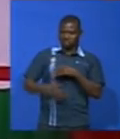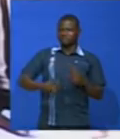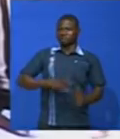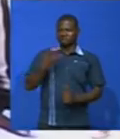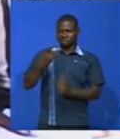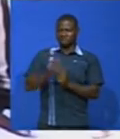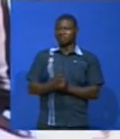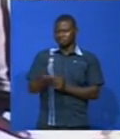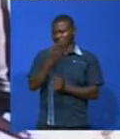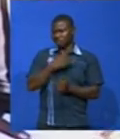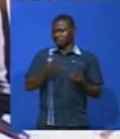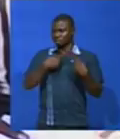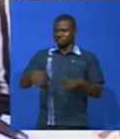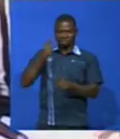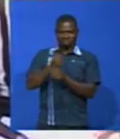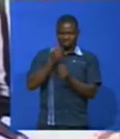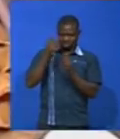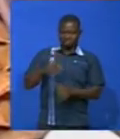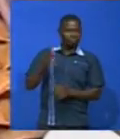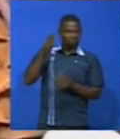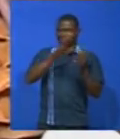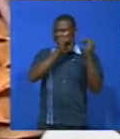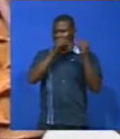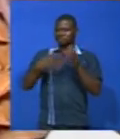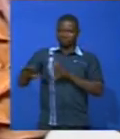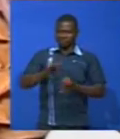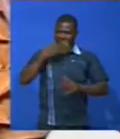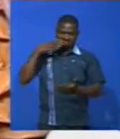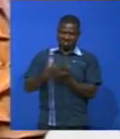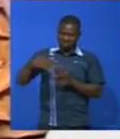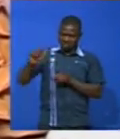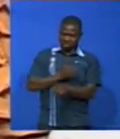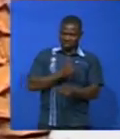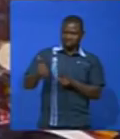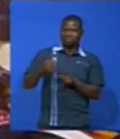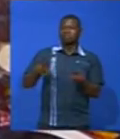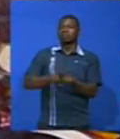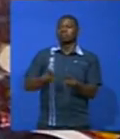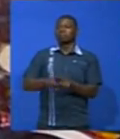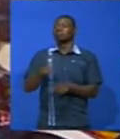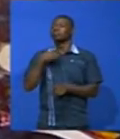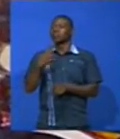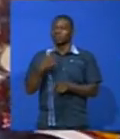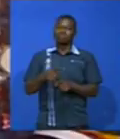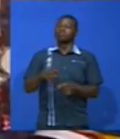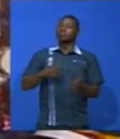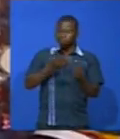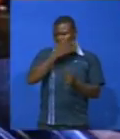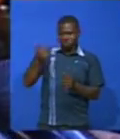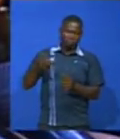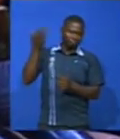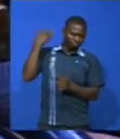les acteurs de la filière espèrent faire de bonnes affaires comparativement aux campagnes écoulées. En gros, on